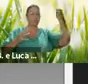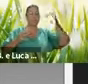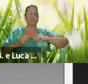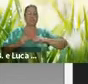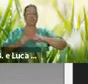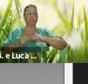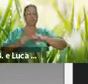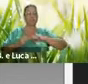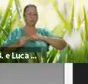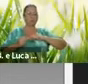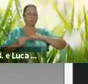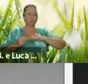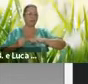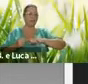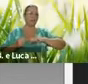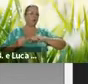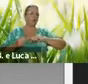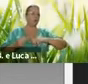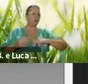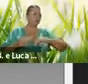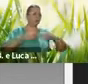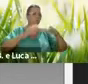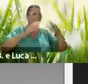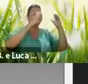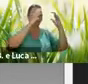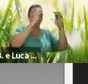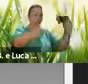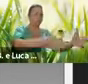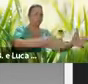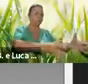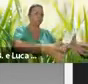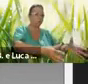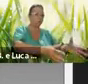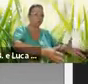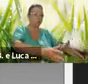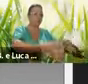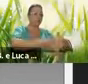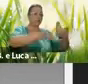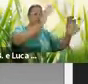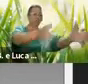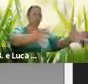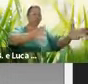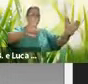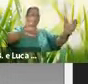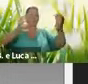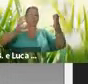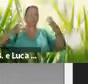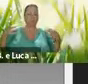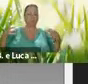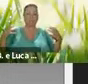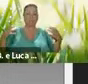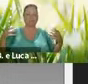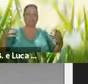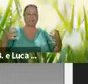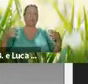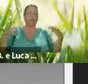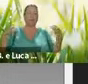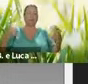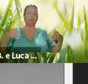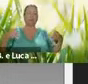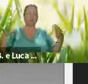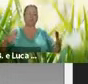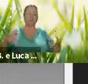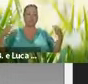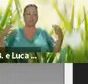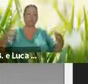che stiamo assimilando dal mondo spirituale o quello che stiamo assimilando dal mondo terreno che ci impatta